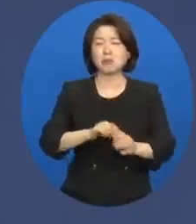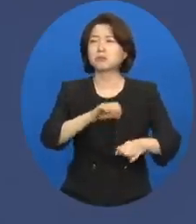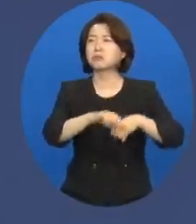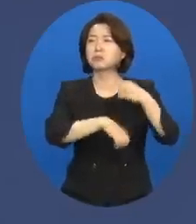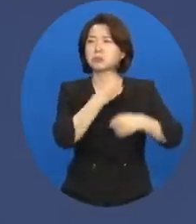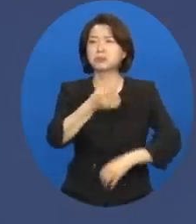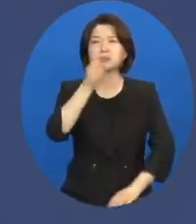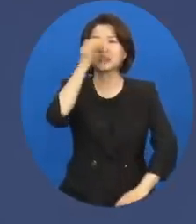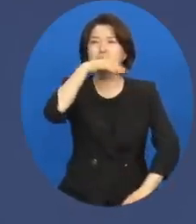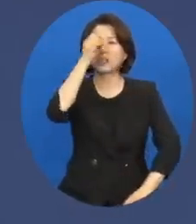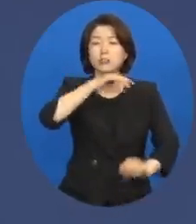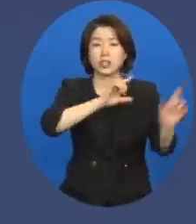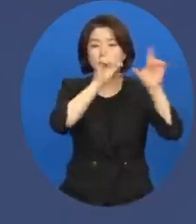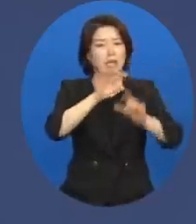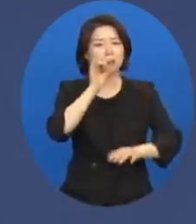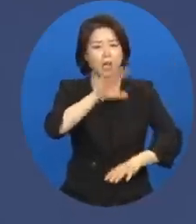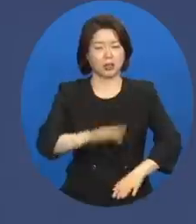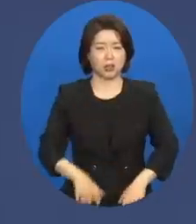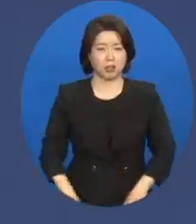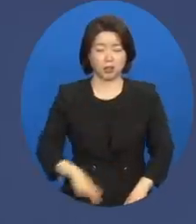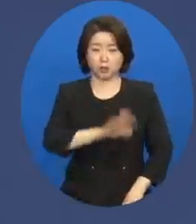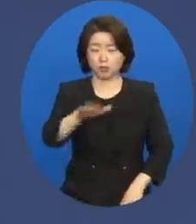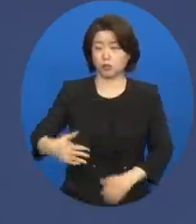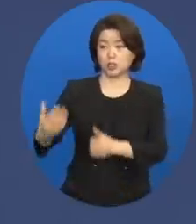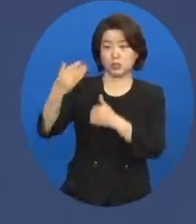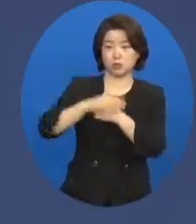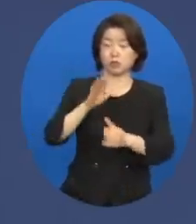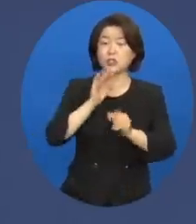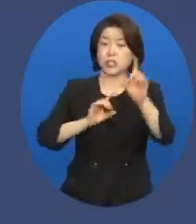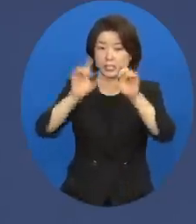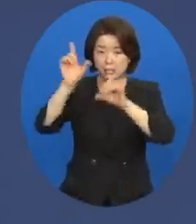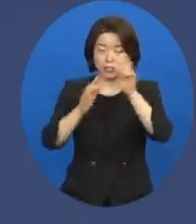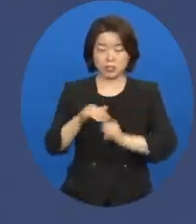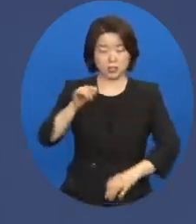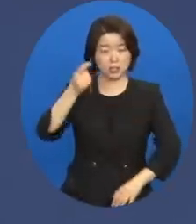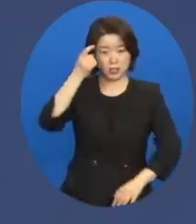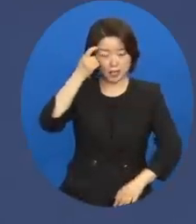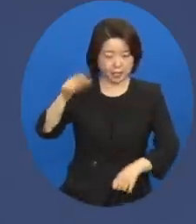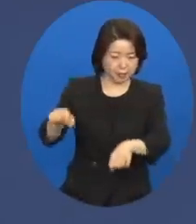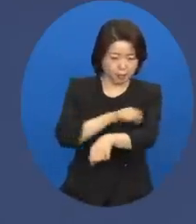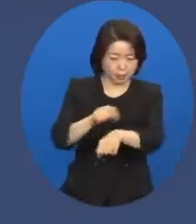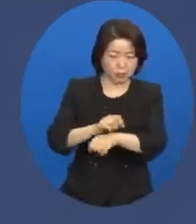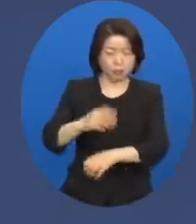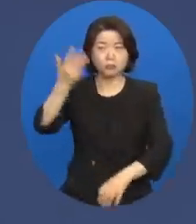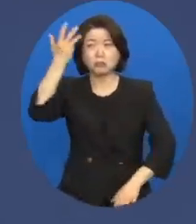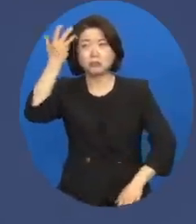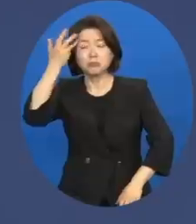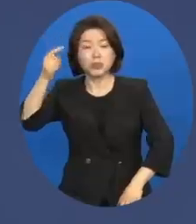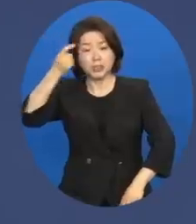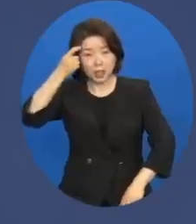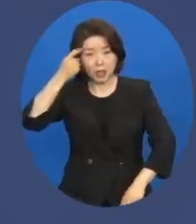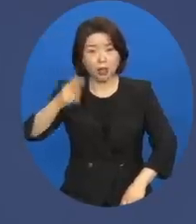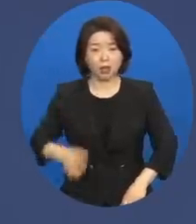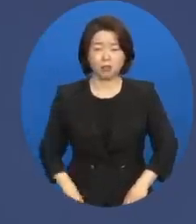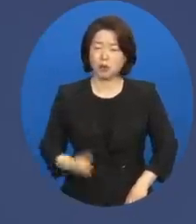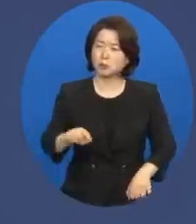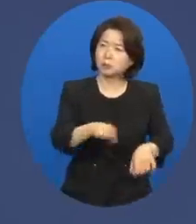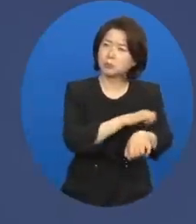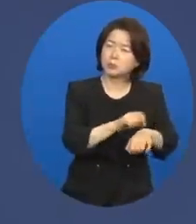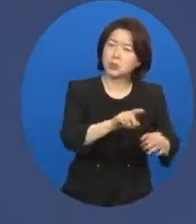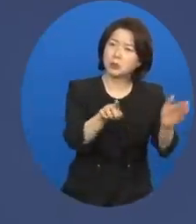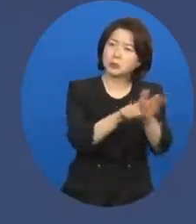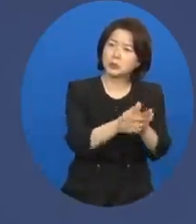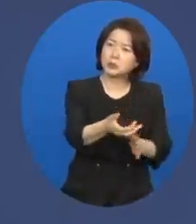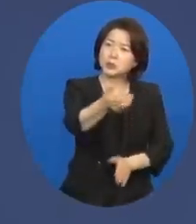왜냐하면 우리에게 주어진 현실이라는 건 이 생각을 이렇게 특별히 무슨 철학 특적인 생각처럼 무슨 특별한 신앙을